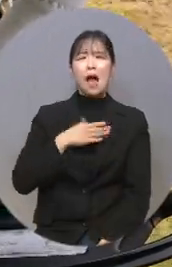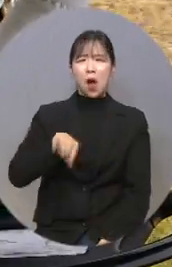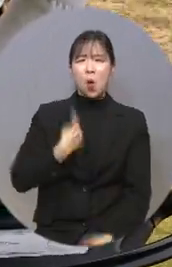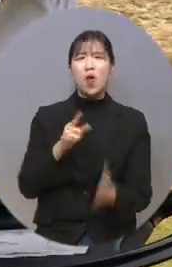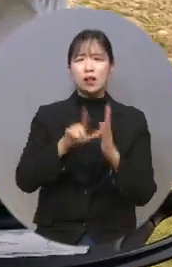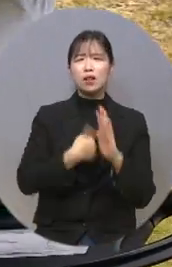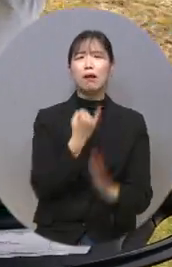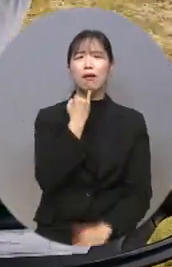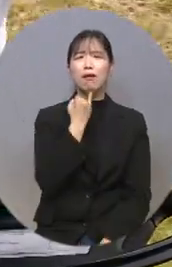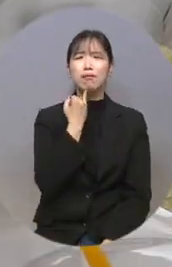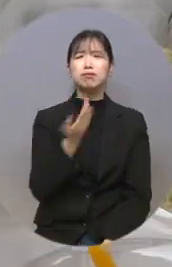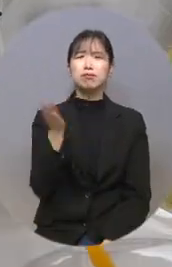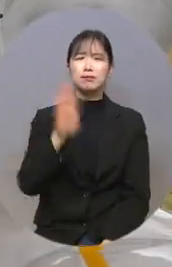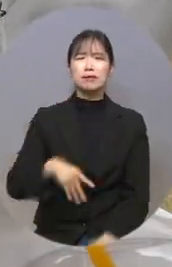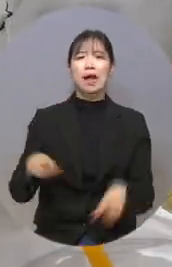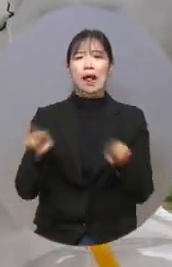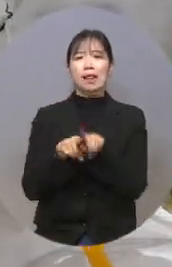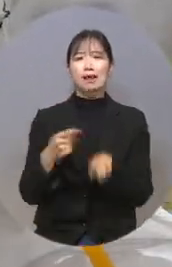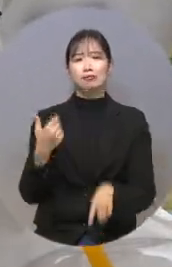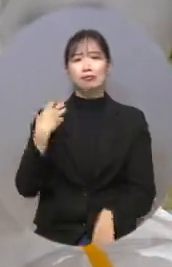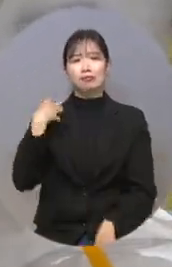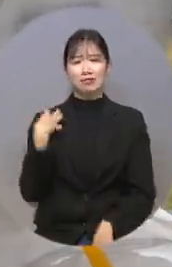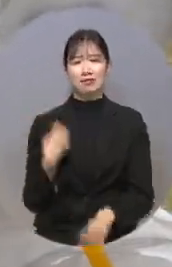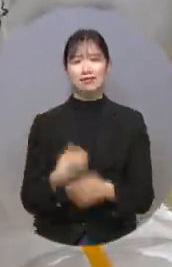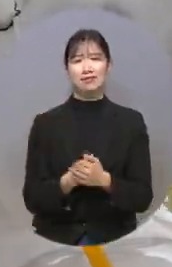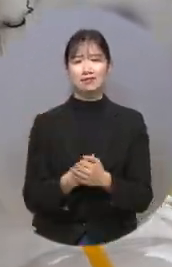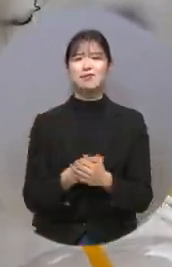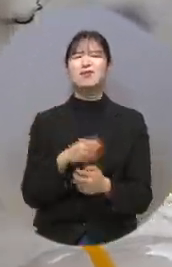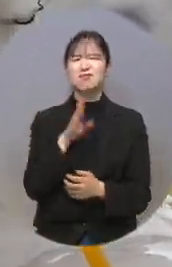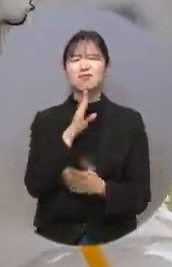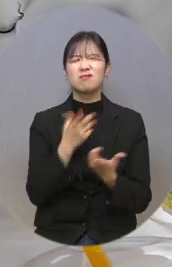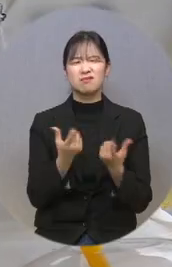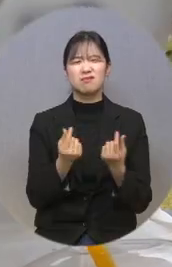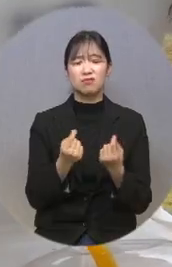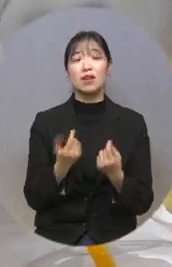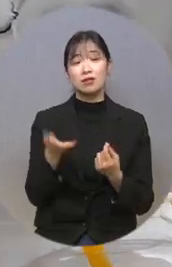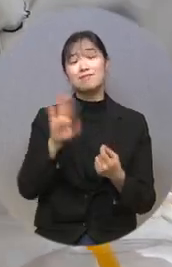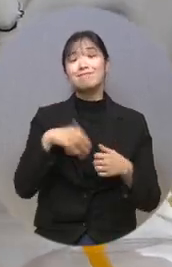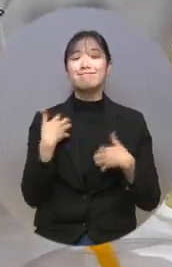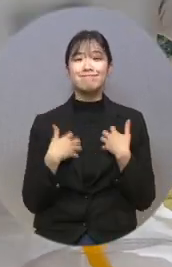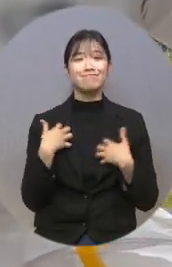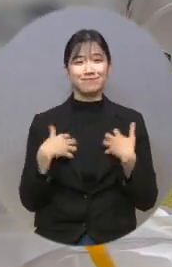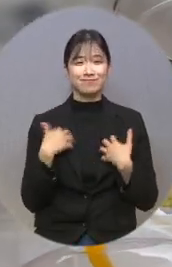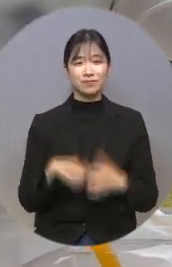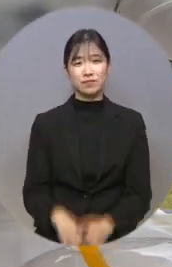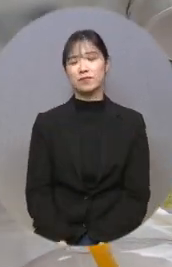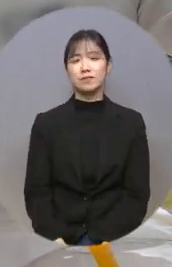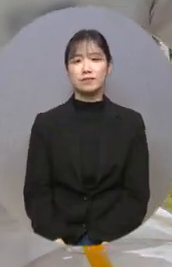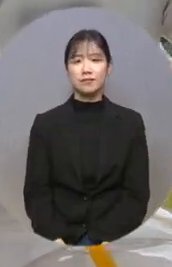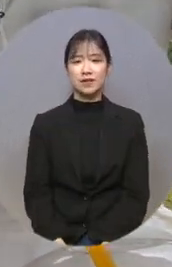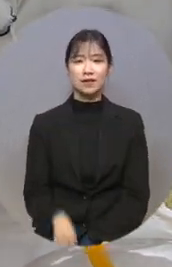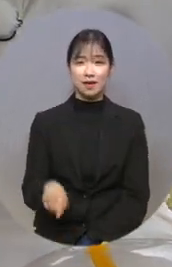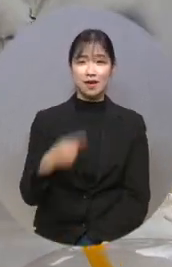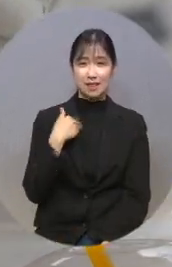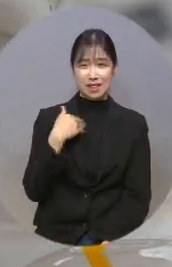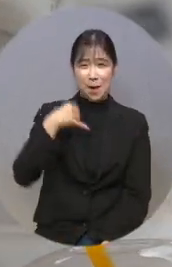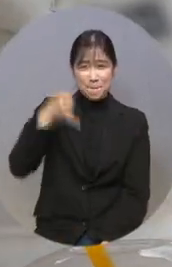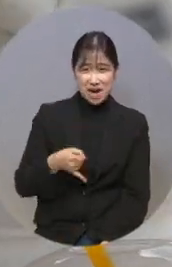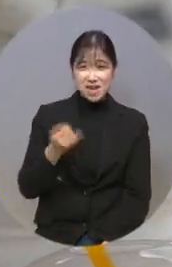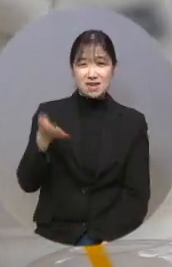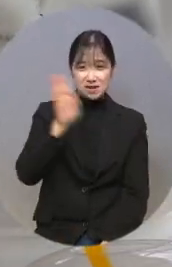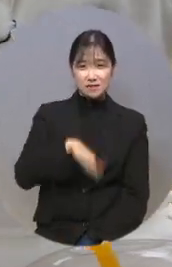상관없는데. 그것도 또 그렇다. 그래서. 아니, 괜찮아요. 부담되기도 하고. 네. 꽤 재밌어. 혹시 그 표정 관리 잘 되시죠? 아,